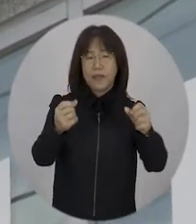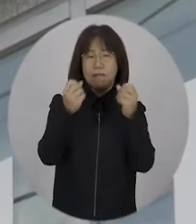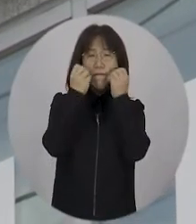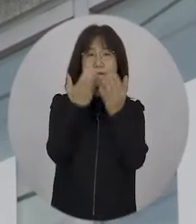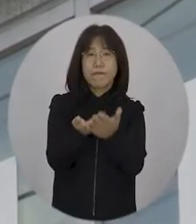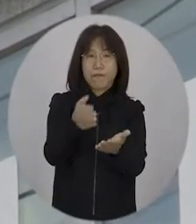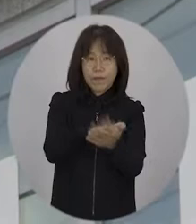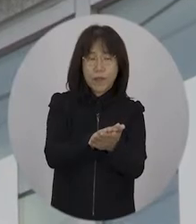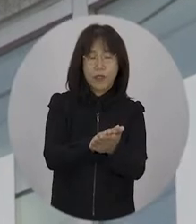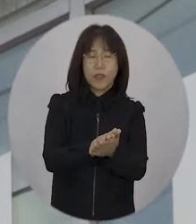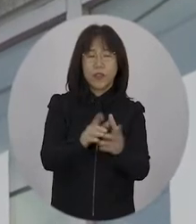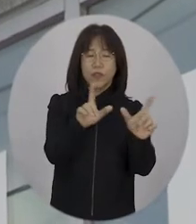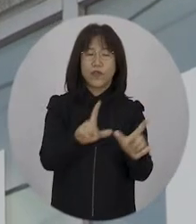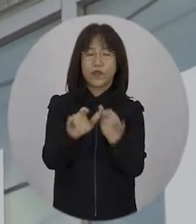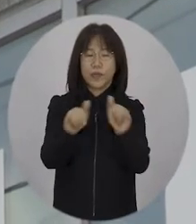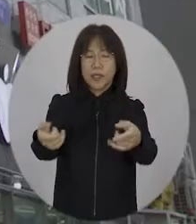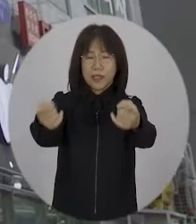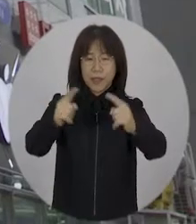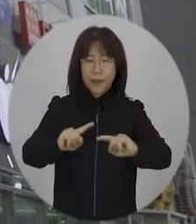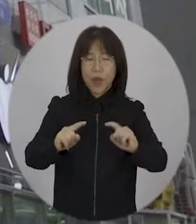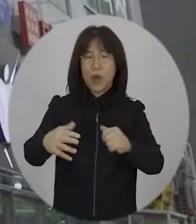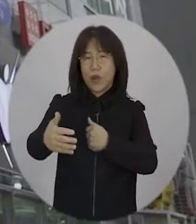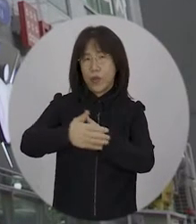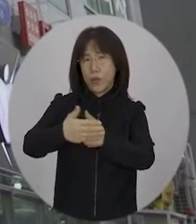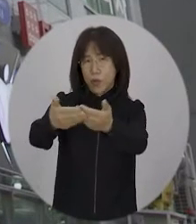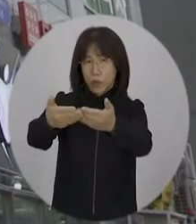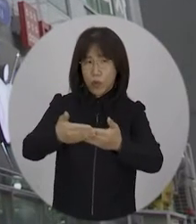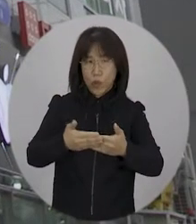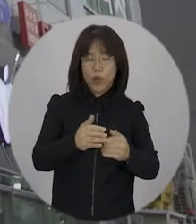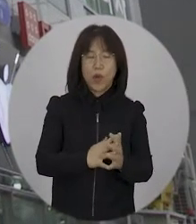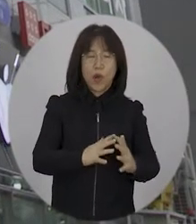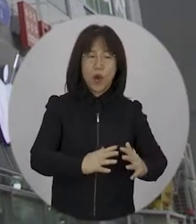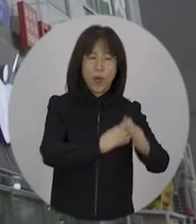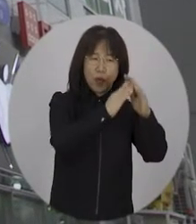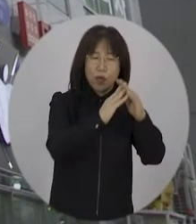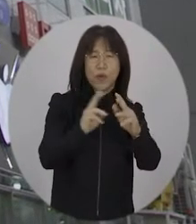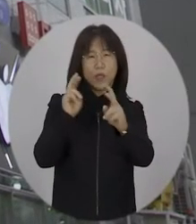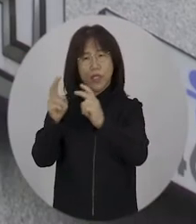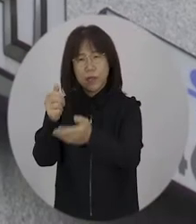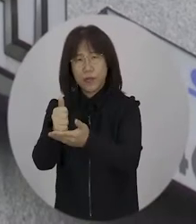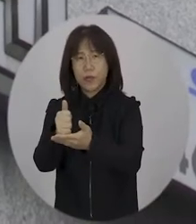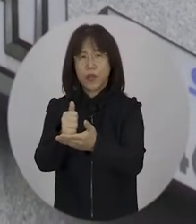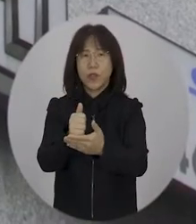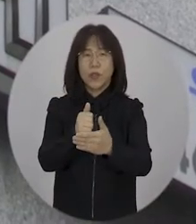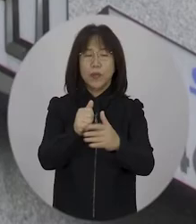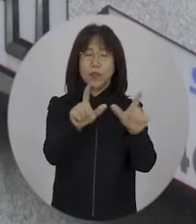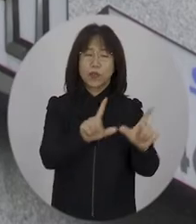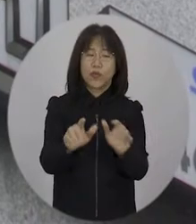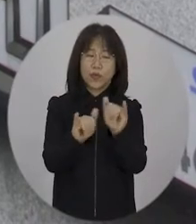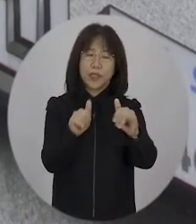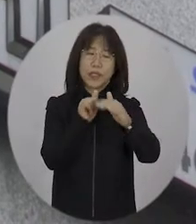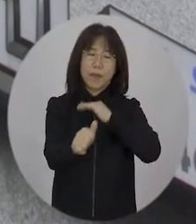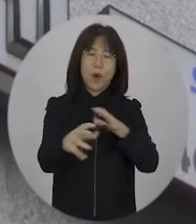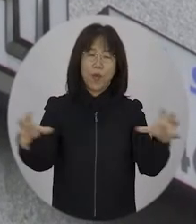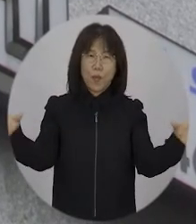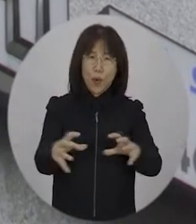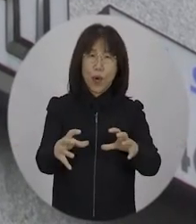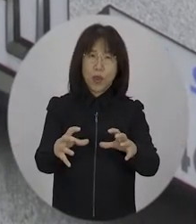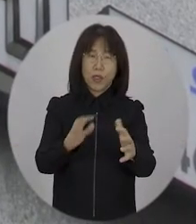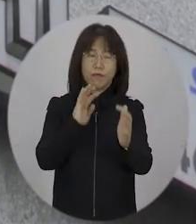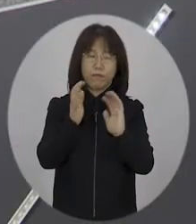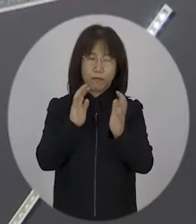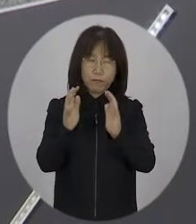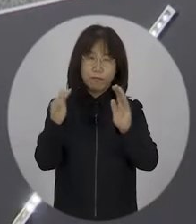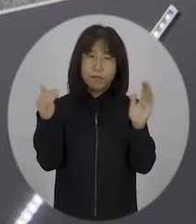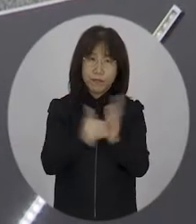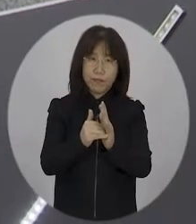추진 과정에 주민 참여와 협조가 중요했던 만큼 건물주와 점포주, 주민대표를 선정해 간판 개선